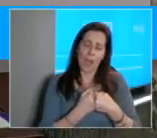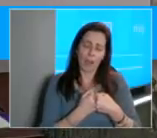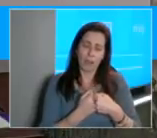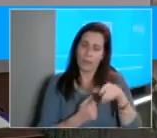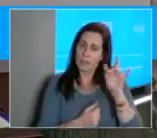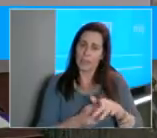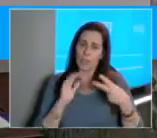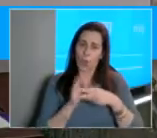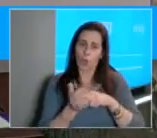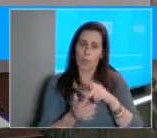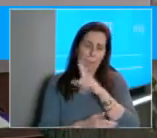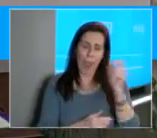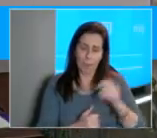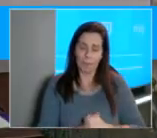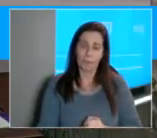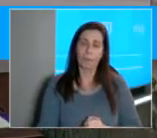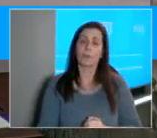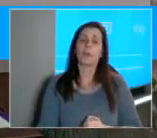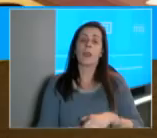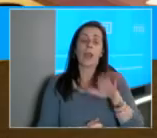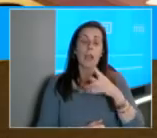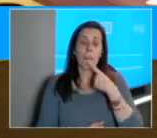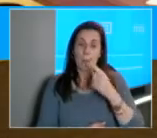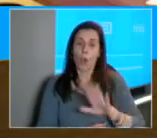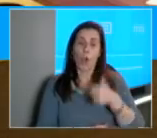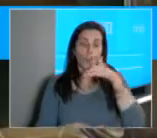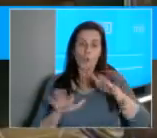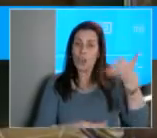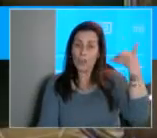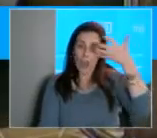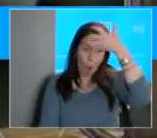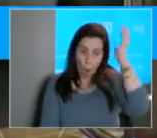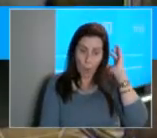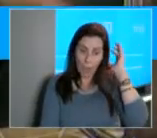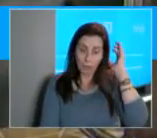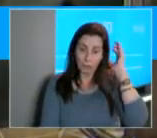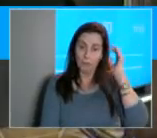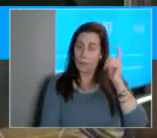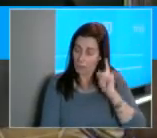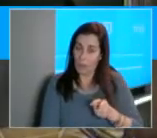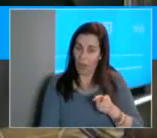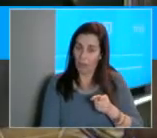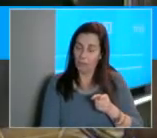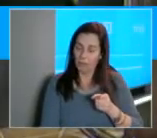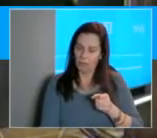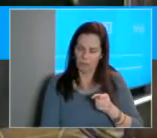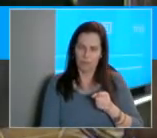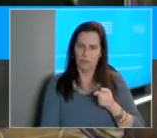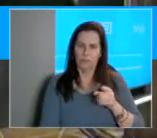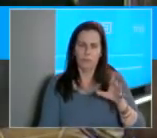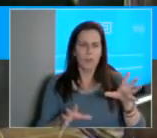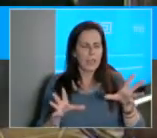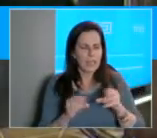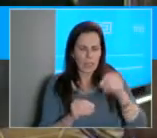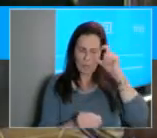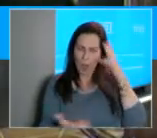הדיפלומטי נגד תוכנית טראמפ. במקביל דווח שראש הממשלה לשעבר יהוד אולמרט צפוי להודיע ביחד